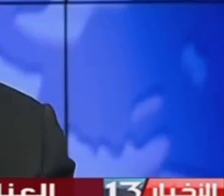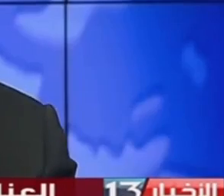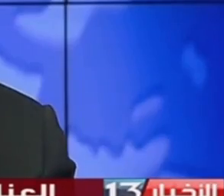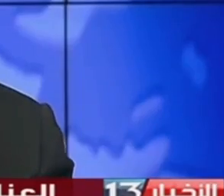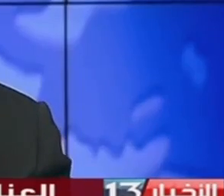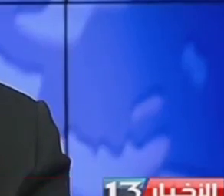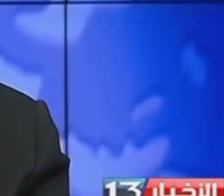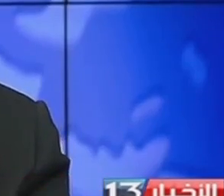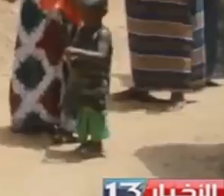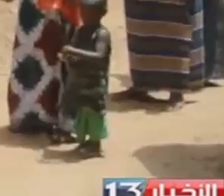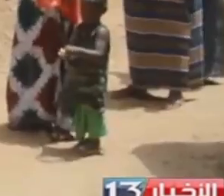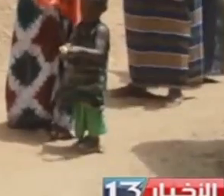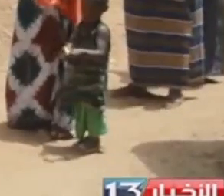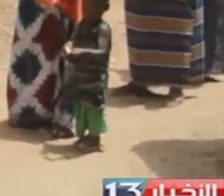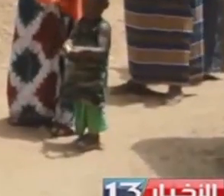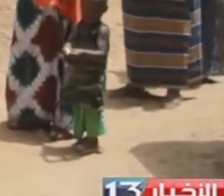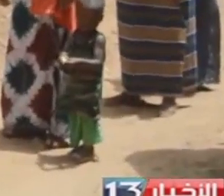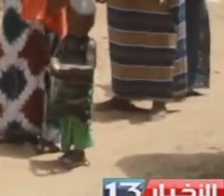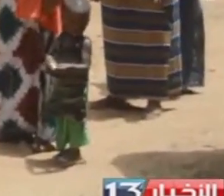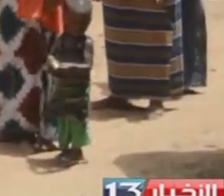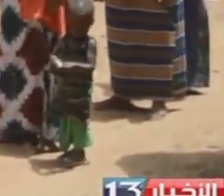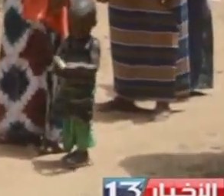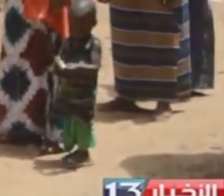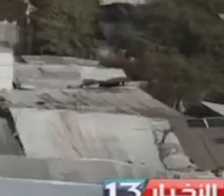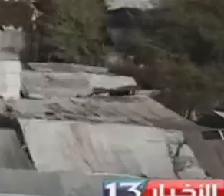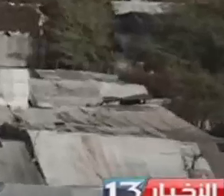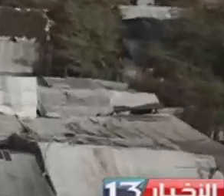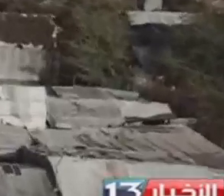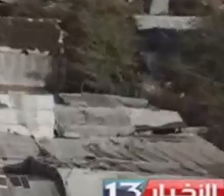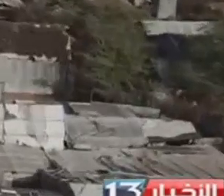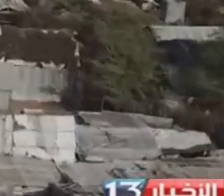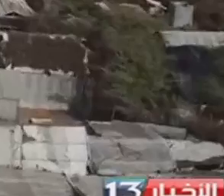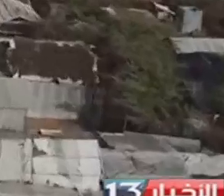تنموية جراء تراجع مستويات المعيشة في العالم.